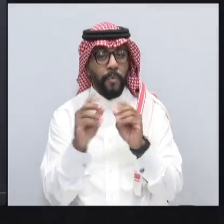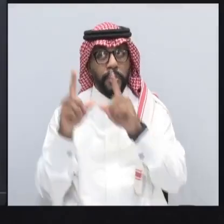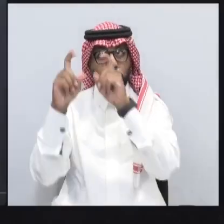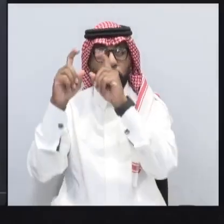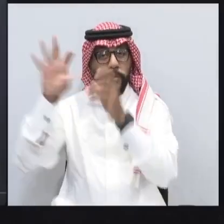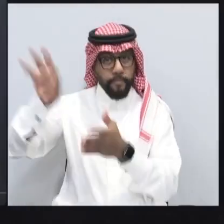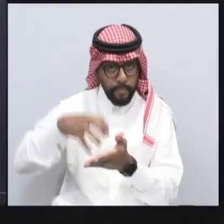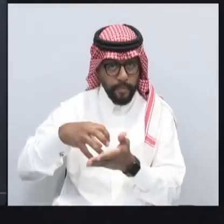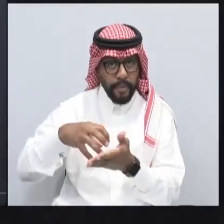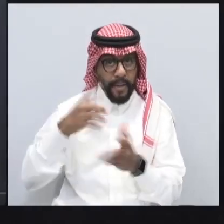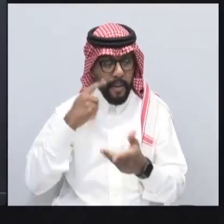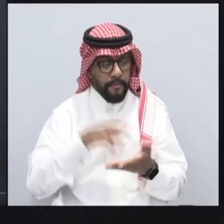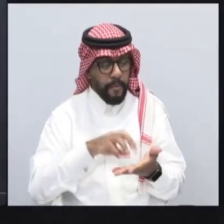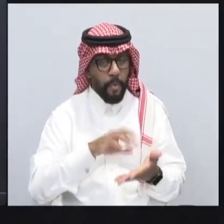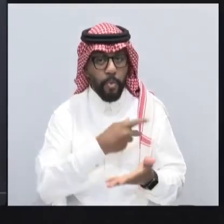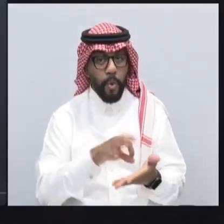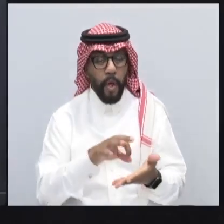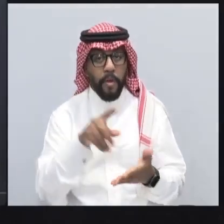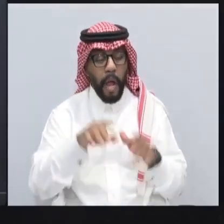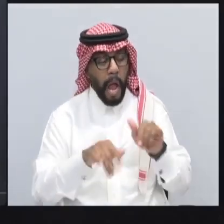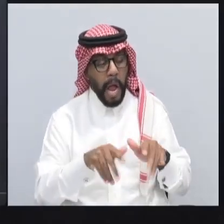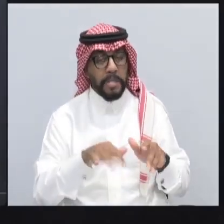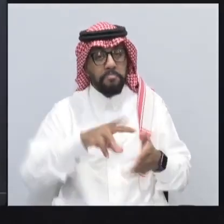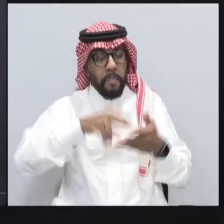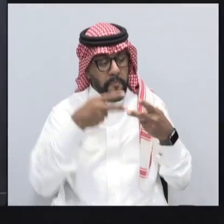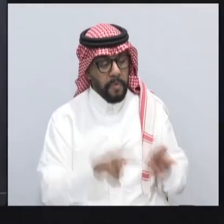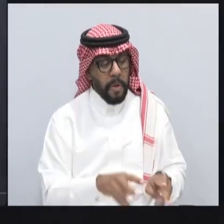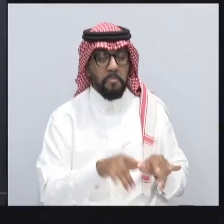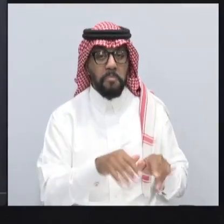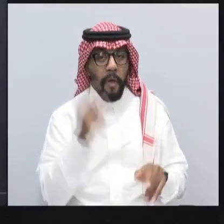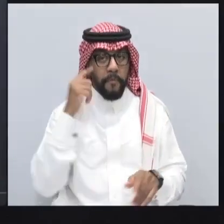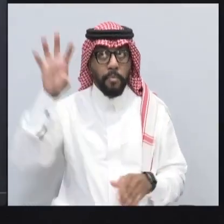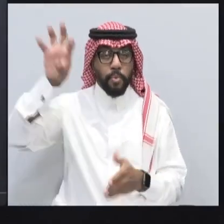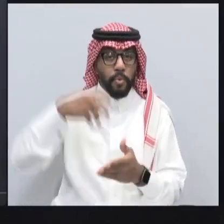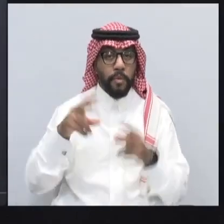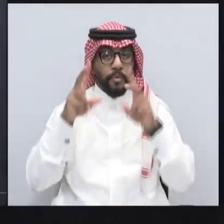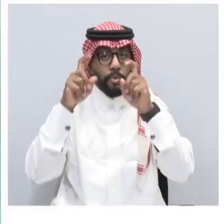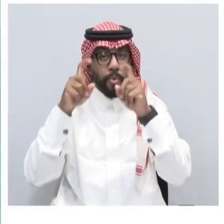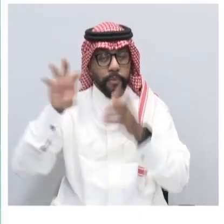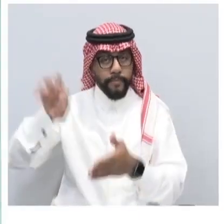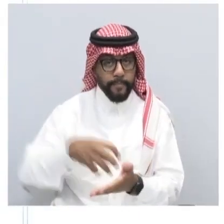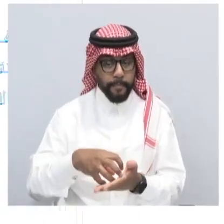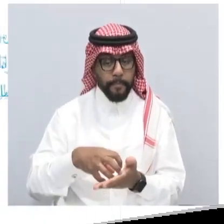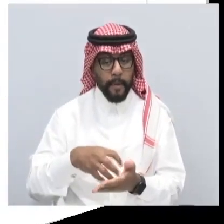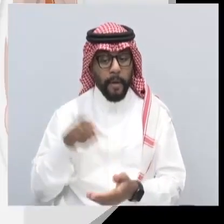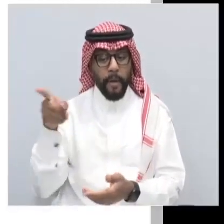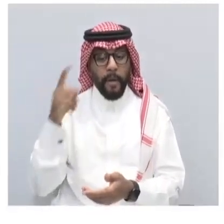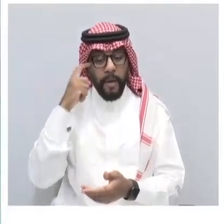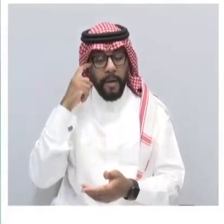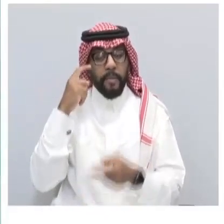صور للنص من خلال جهاز الحاسب الالي ثم بعد ذلك نبدا معكم بدرس اليوم